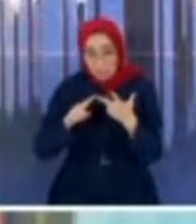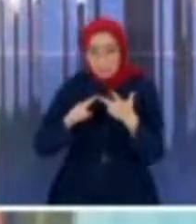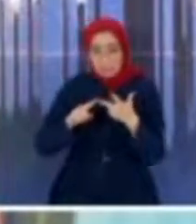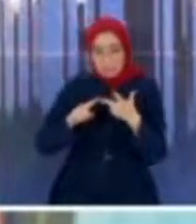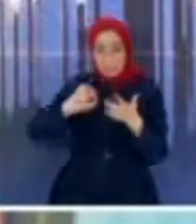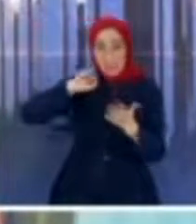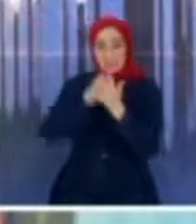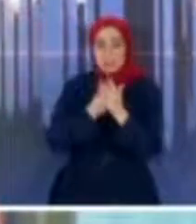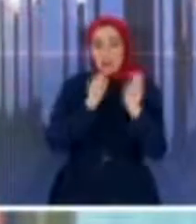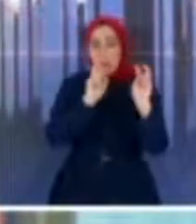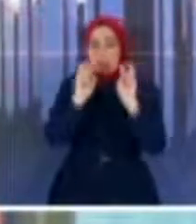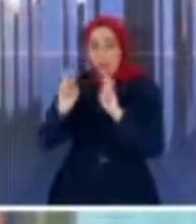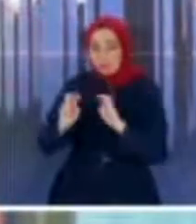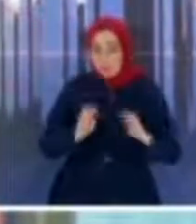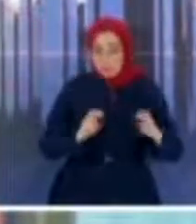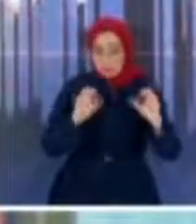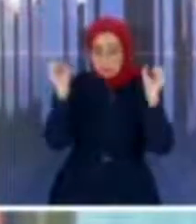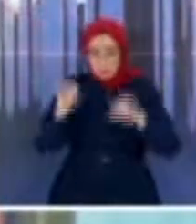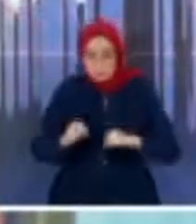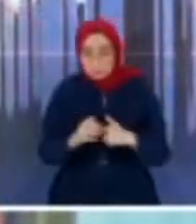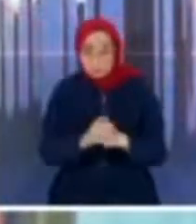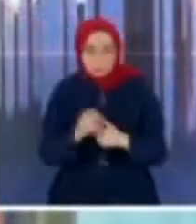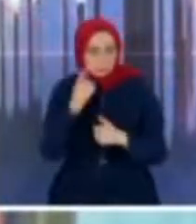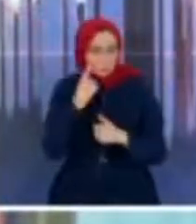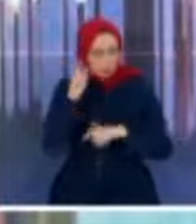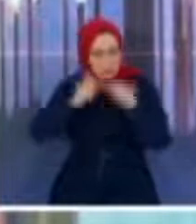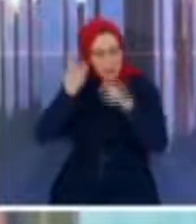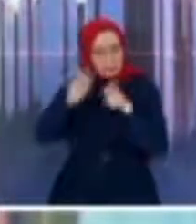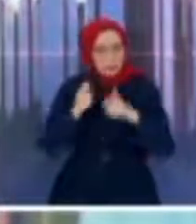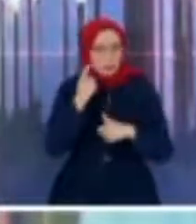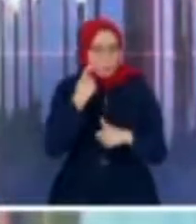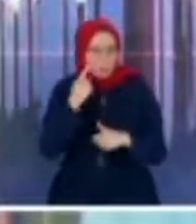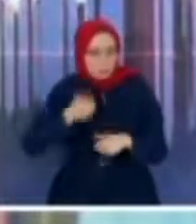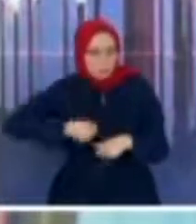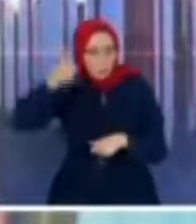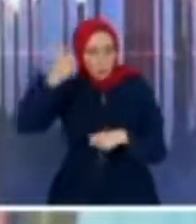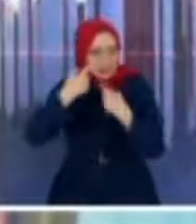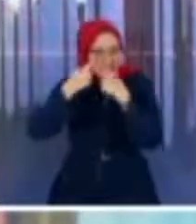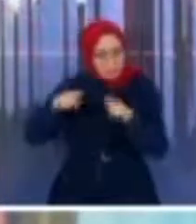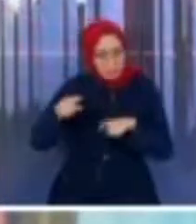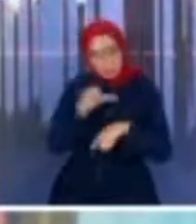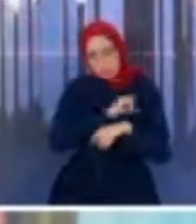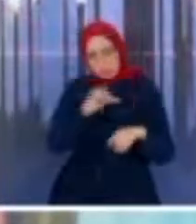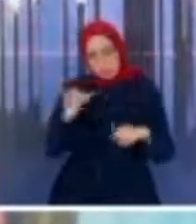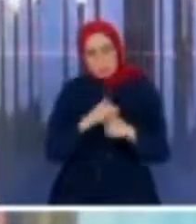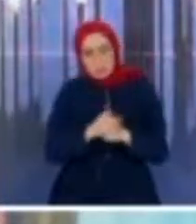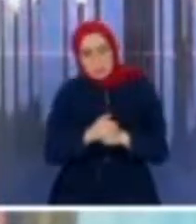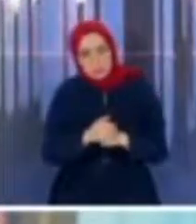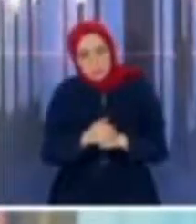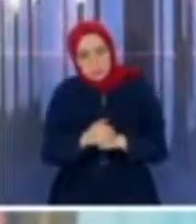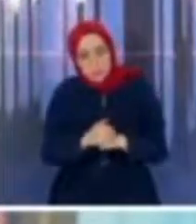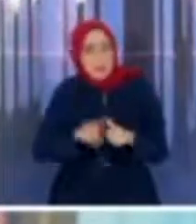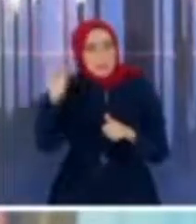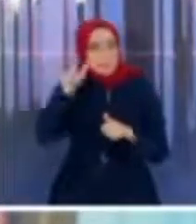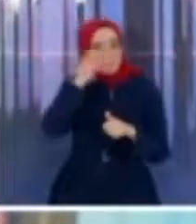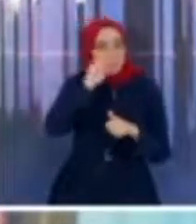الطرقات، لانه اليوم ودراسات علميه هذيك ما فماش فرق اذا كان نخدموا كما يقول العلم